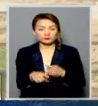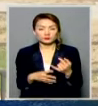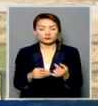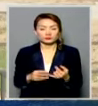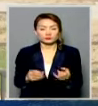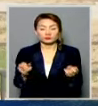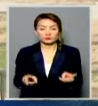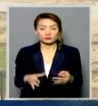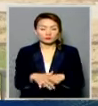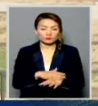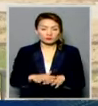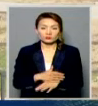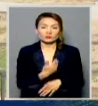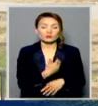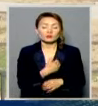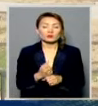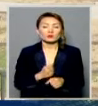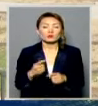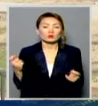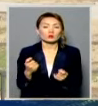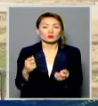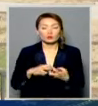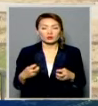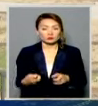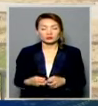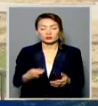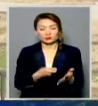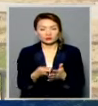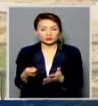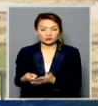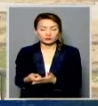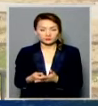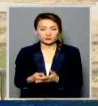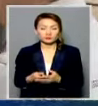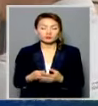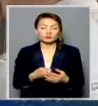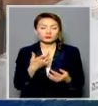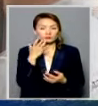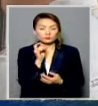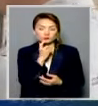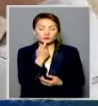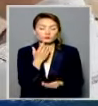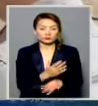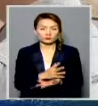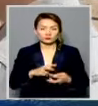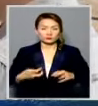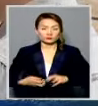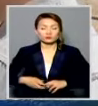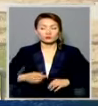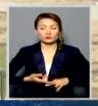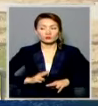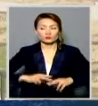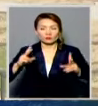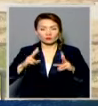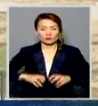земли. Население хочет разводить скот, но проблема с кормами, пастбищными угодьями вызывает затруднения. Эти вопросы